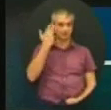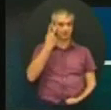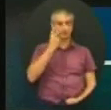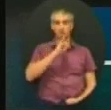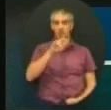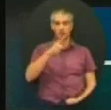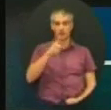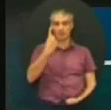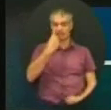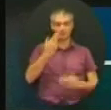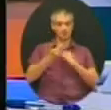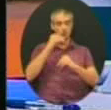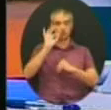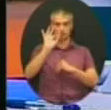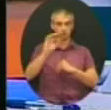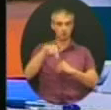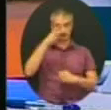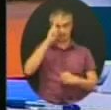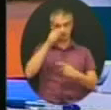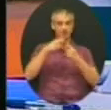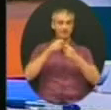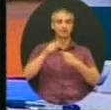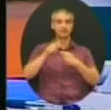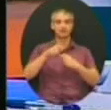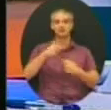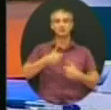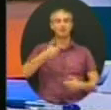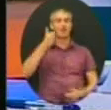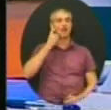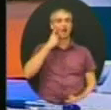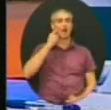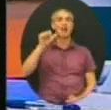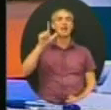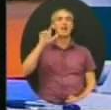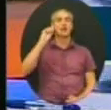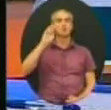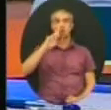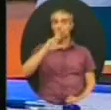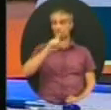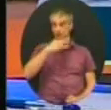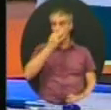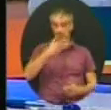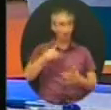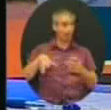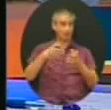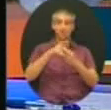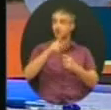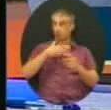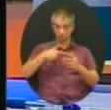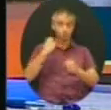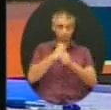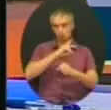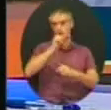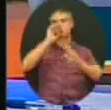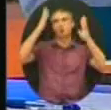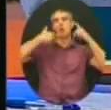לפני יותר מ-20 שנה, אחת מהקודמות שלך בליכוד, חברת כנסת ושרה לימור לבנת, שעלה במרכז הליכוד, רוצים ג'ובים, וכולם אמרו כן.